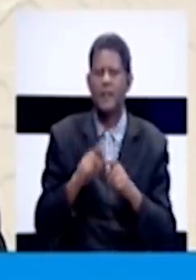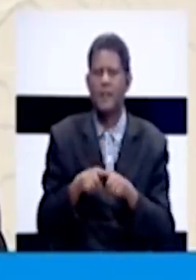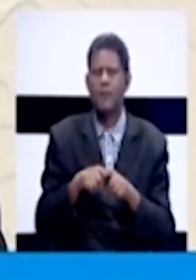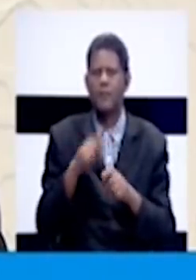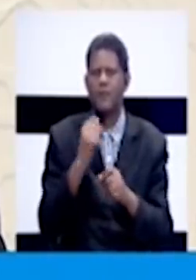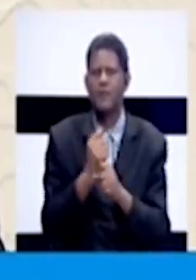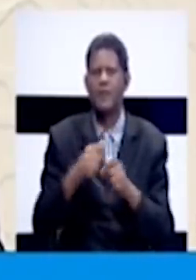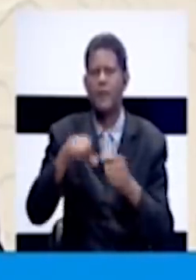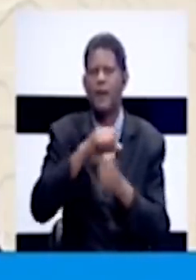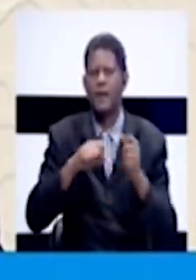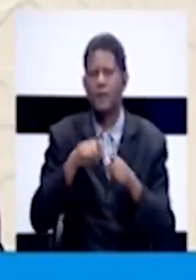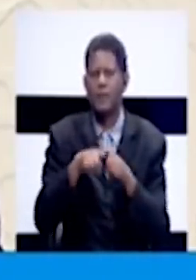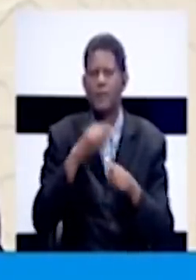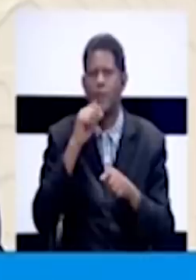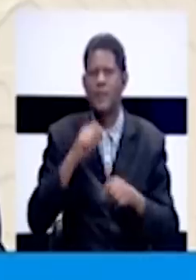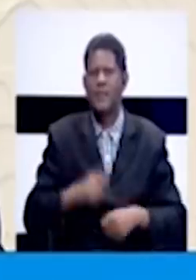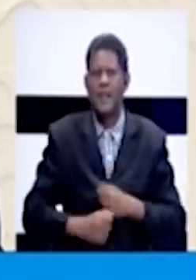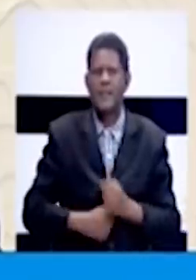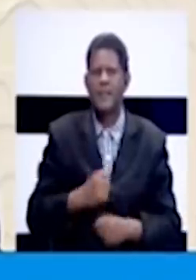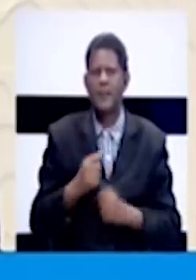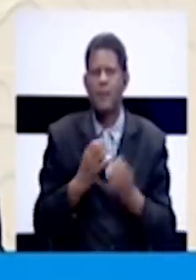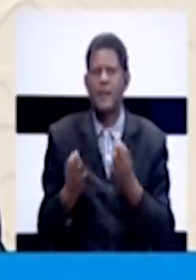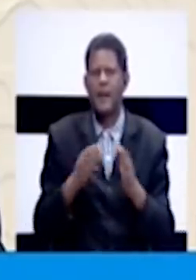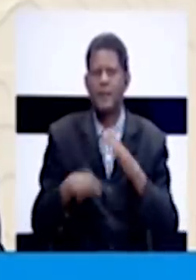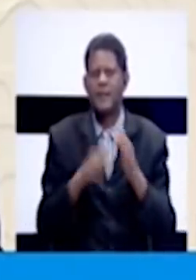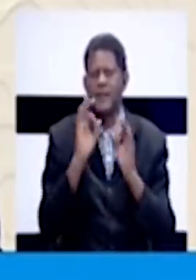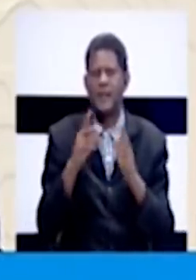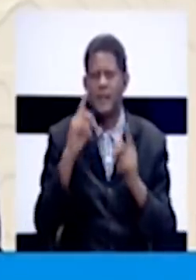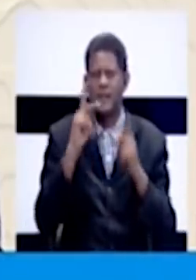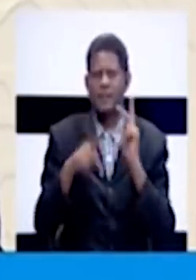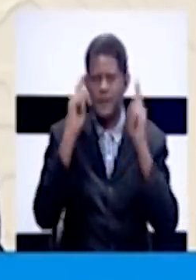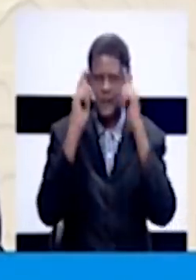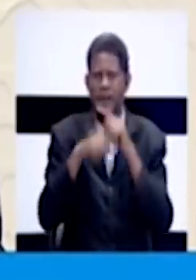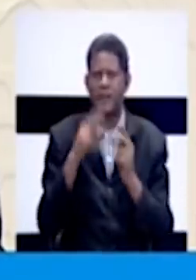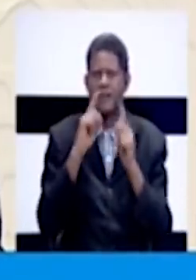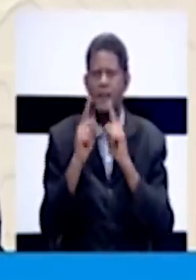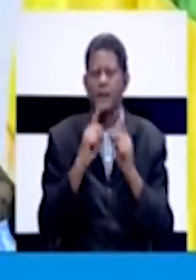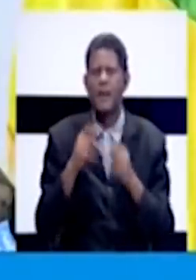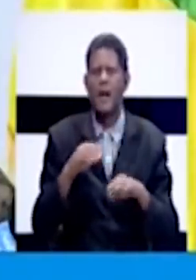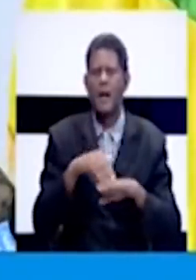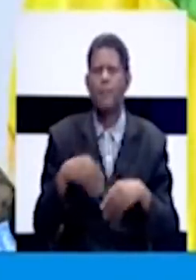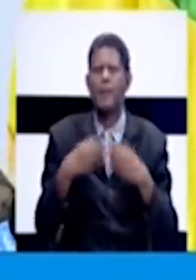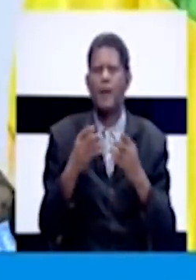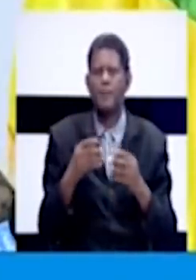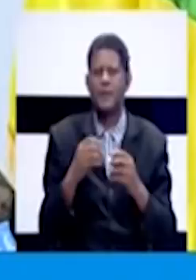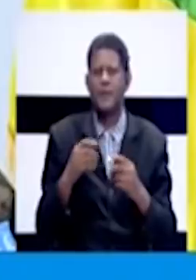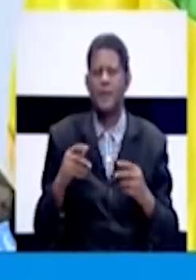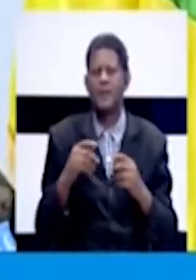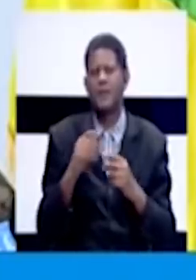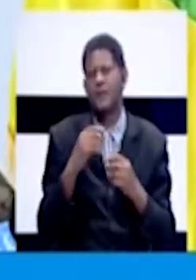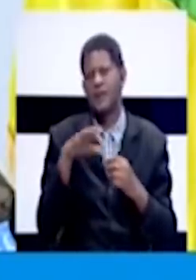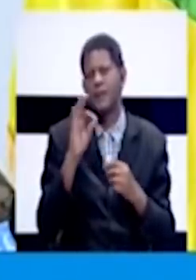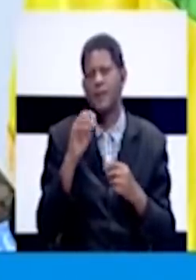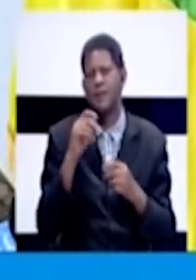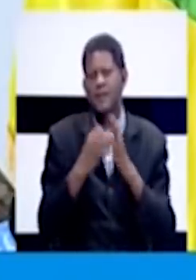ንናዕርሶም ክሳነዩ ኣብ ዘይኽእሉ ንዓቕሊ ፅበት መግለፅታትን ኣባይታ ዘየለ ህዝቢ ዘደናግር ዘረባታትን ኣብ ምሃብ ድማ ተሸሚሙ ይርከብ። ፋሽ ኣብዪ ኣሕመድ